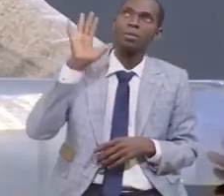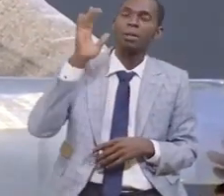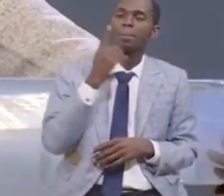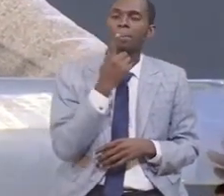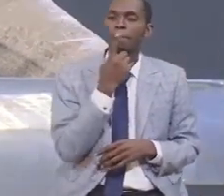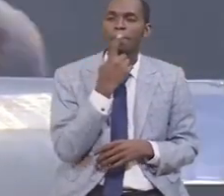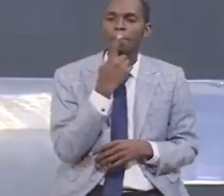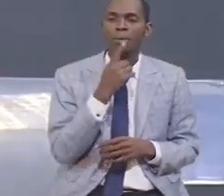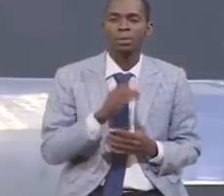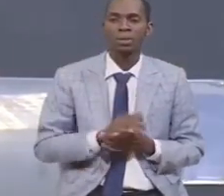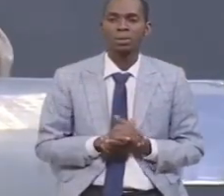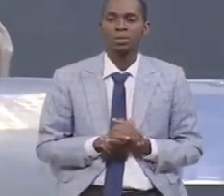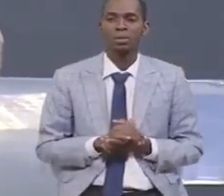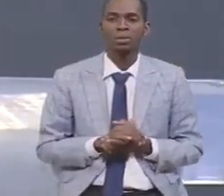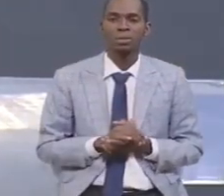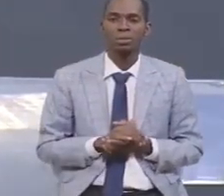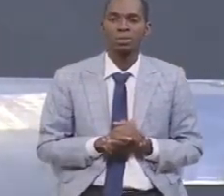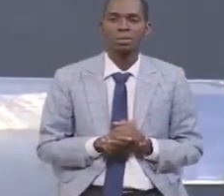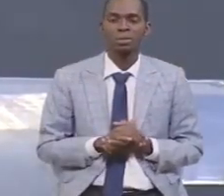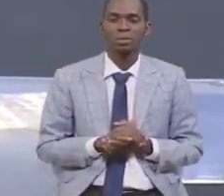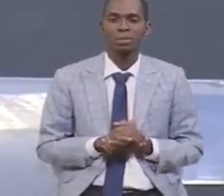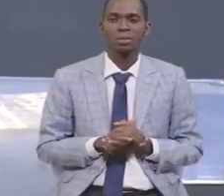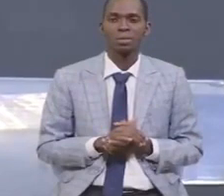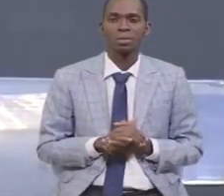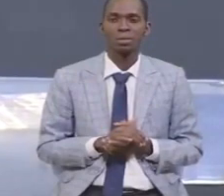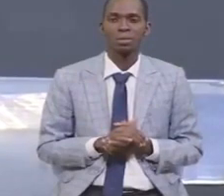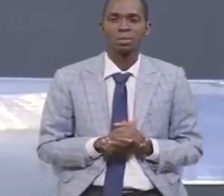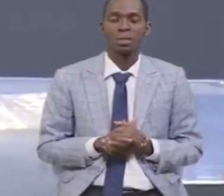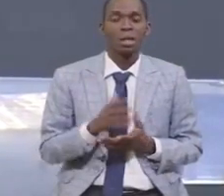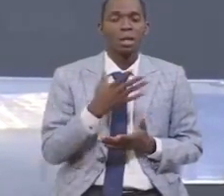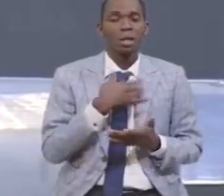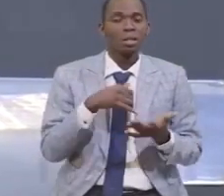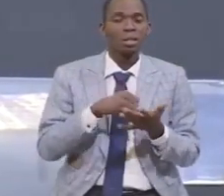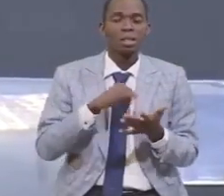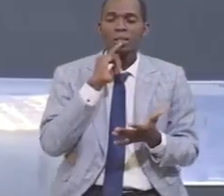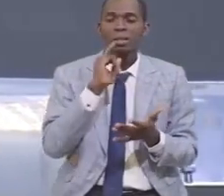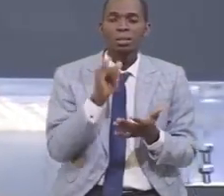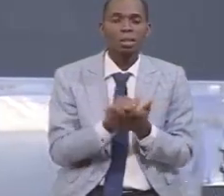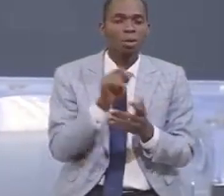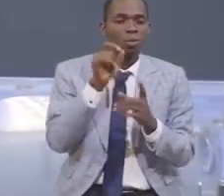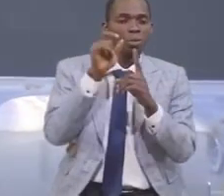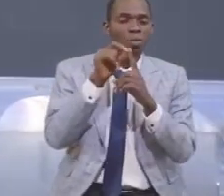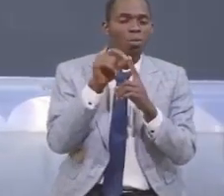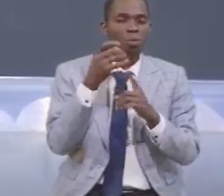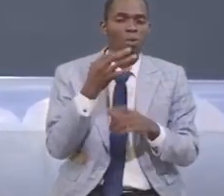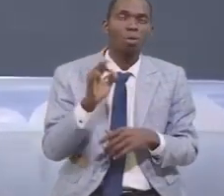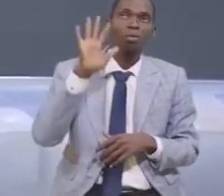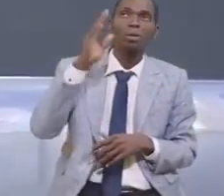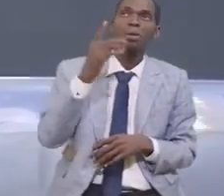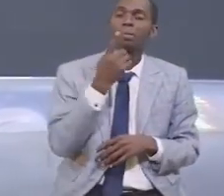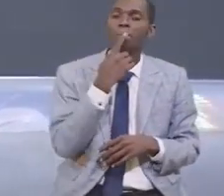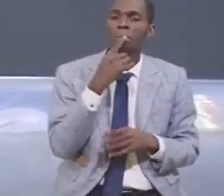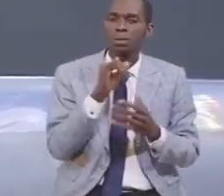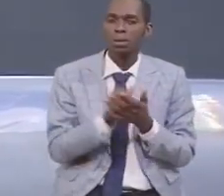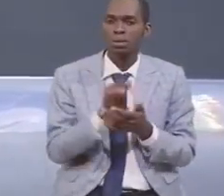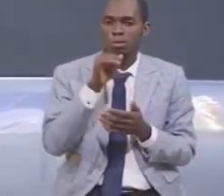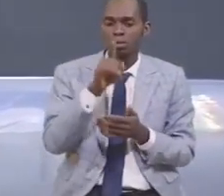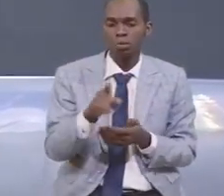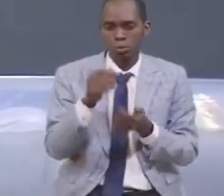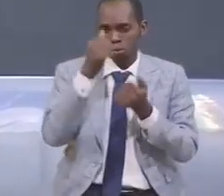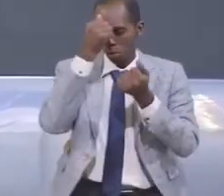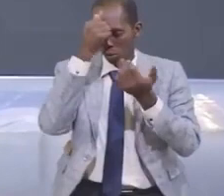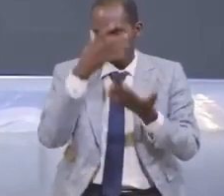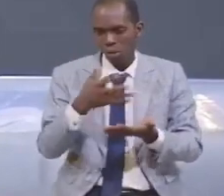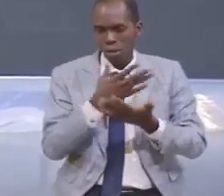మొదటిగా ఆయన నోటి వాక్కుల గురించి చూద్దాం అనుకుంటున్నాను. And it is that word of his mouth you watch over. ఆయన యొక్క